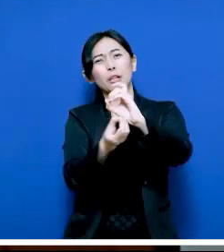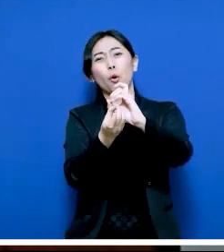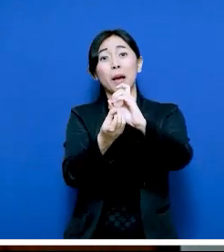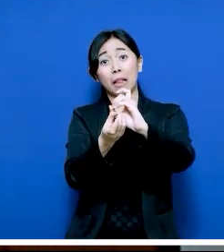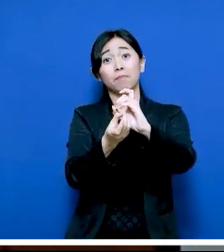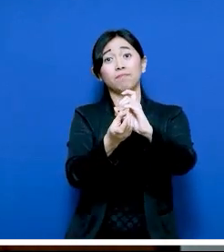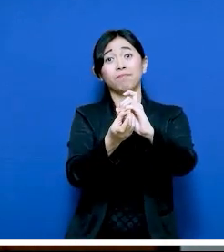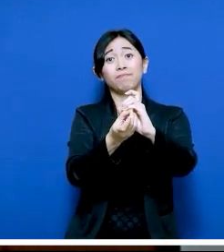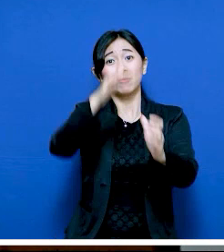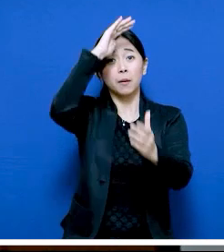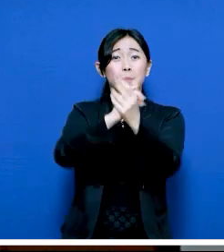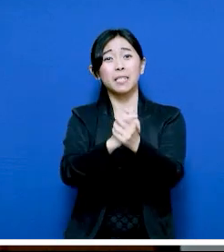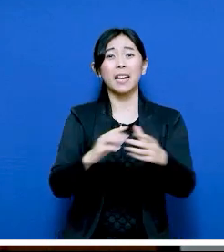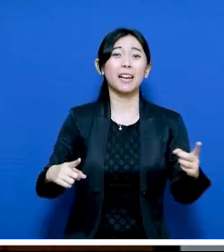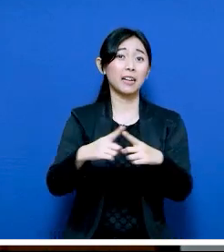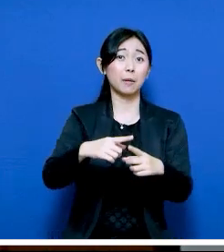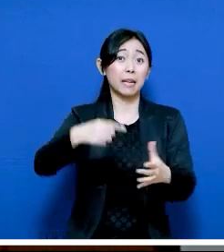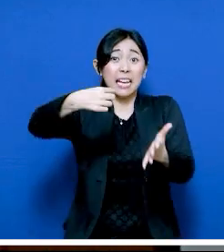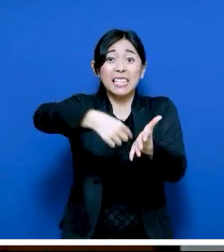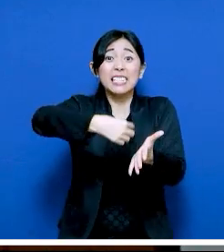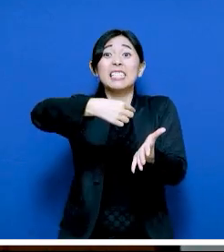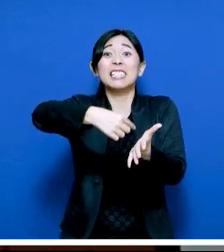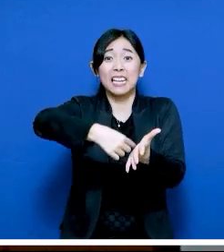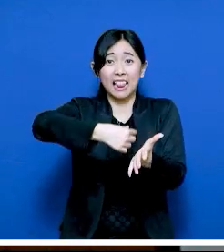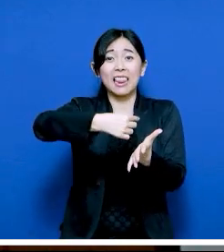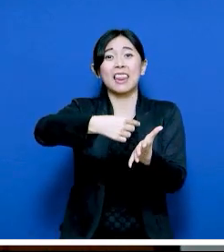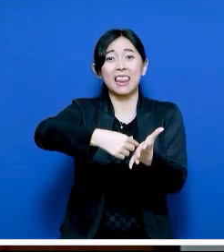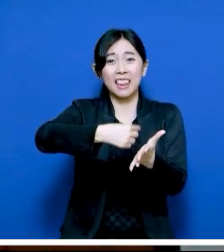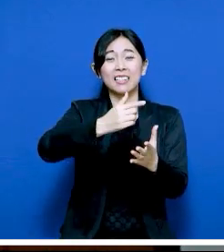Bertobatlah dan percayalah kepada Injil.